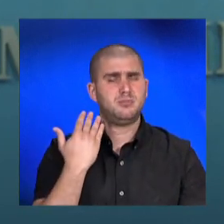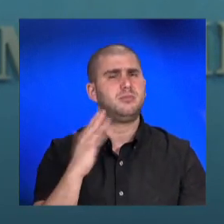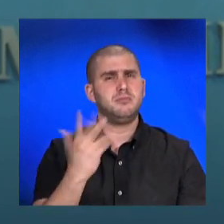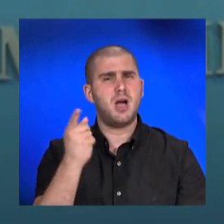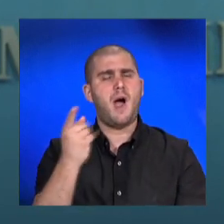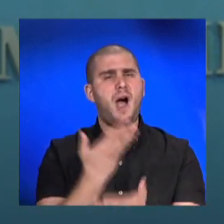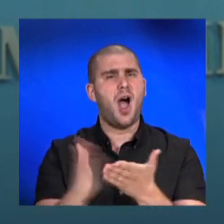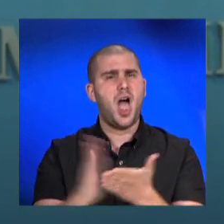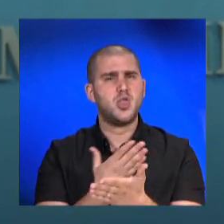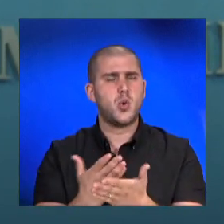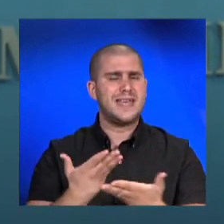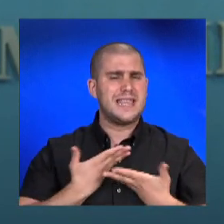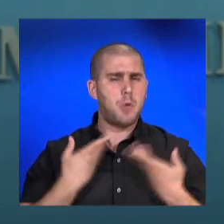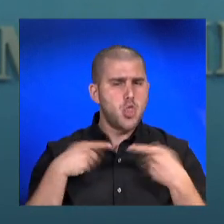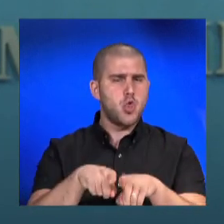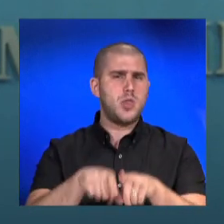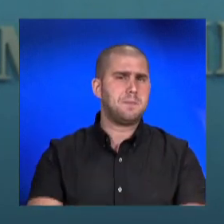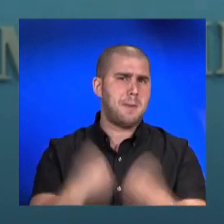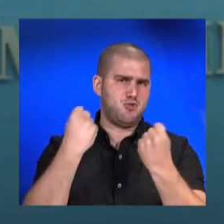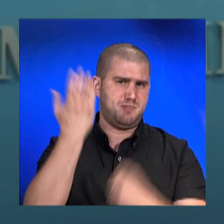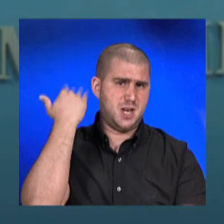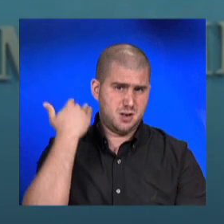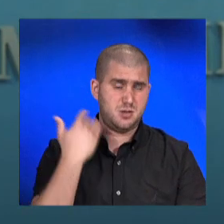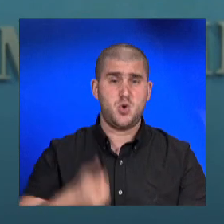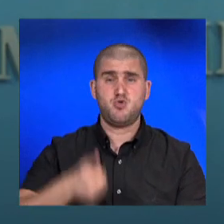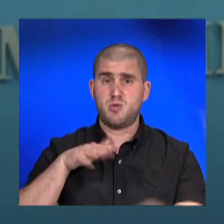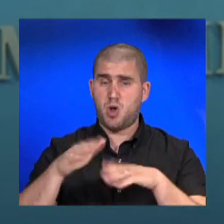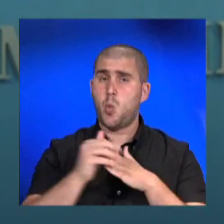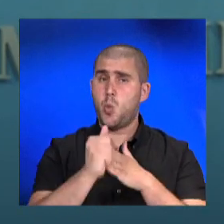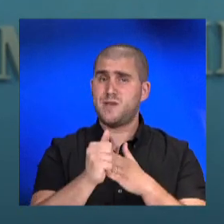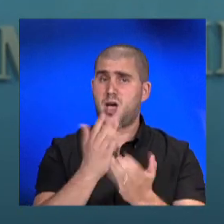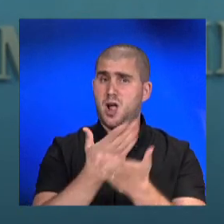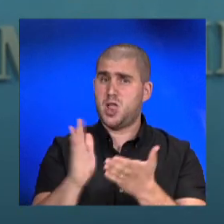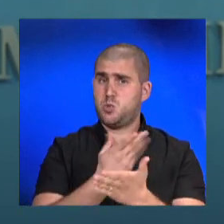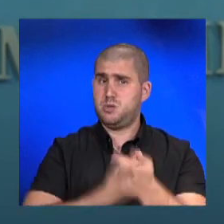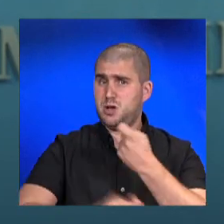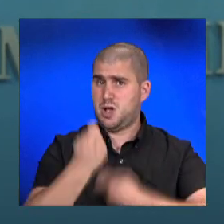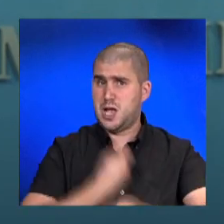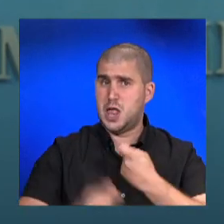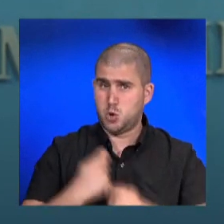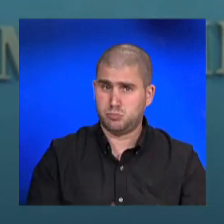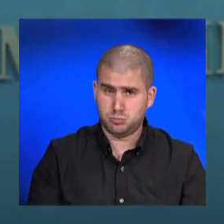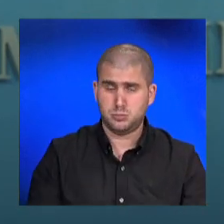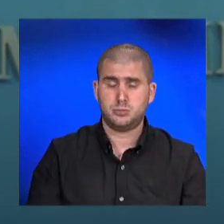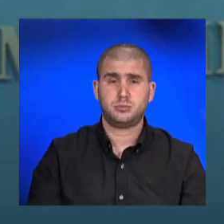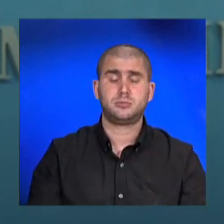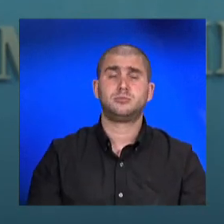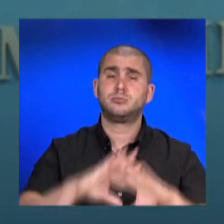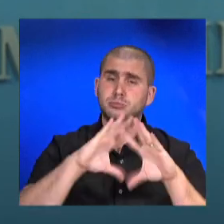תוך כדי המשבר, שראש הממשלה הוביל גם את ההחלטות הכלכליות, בסך כ-80 מיליארד שקלים